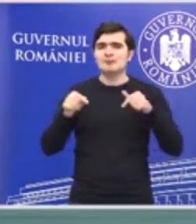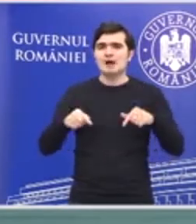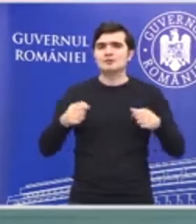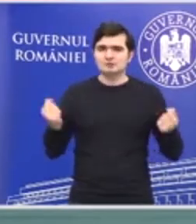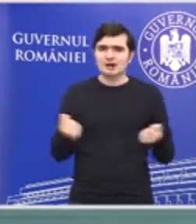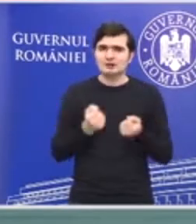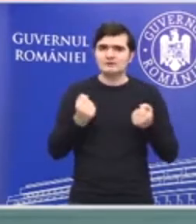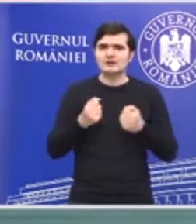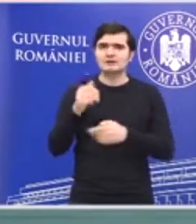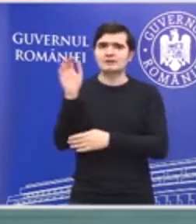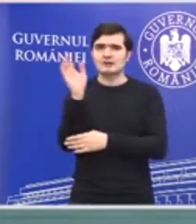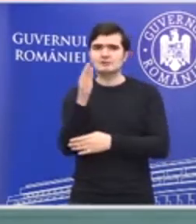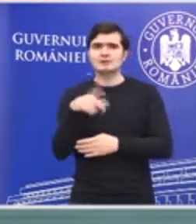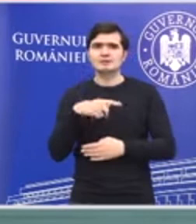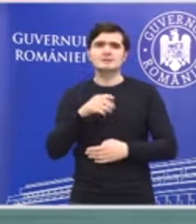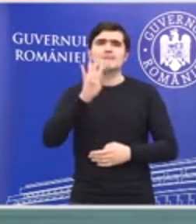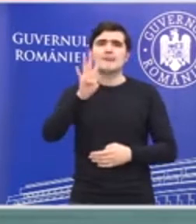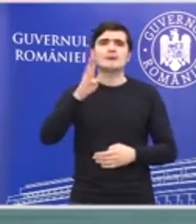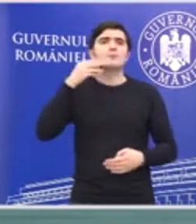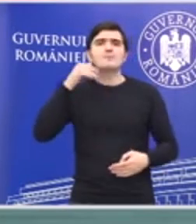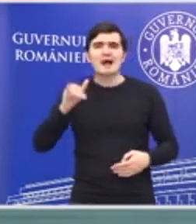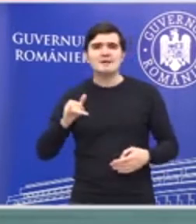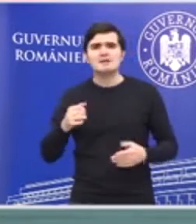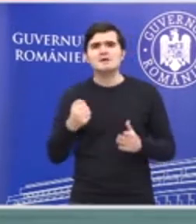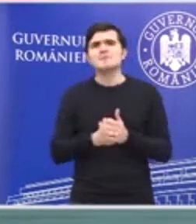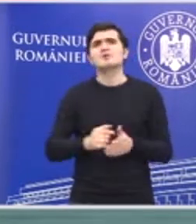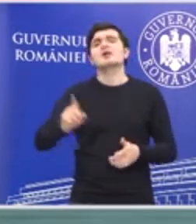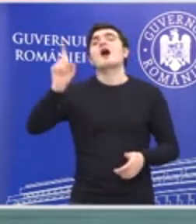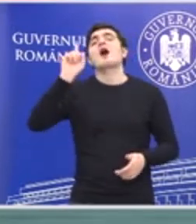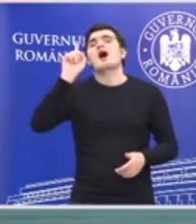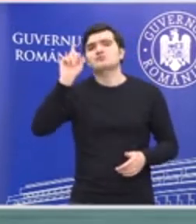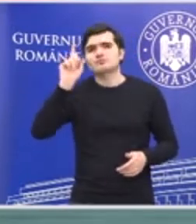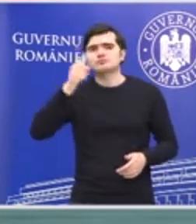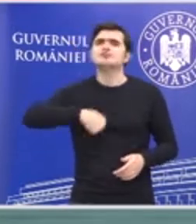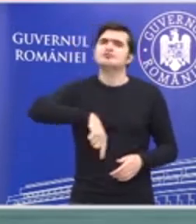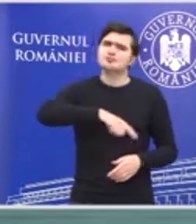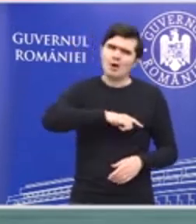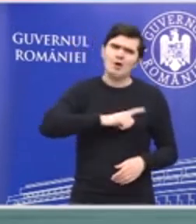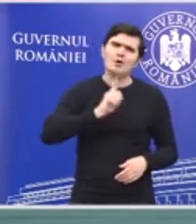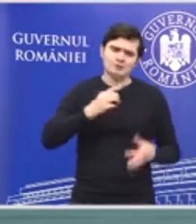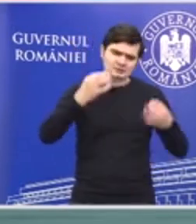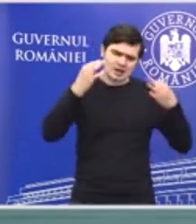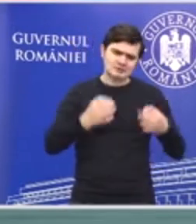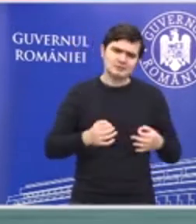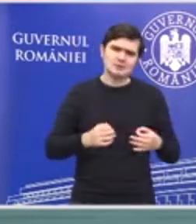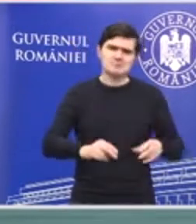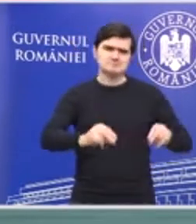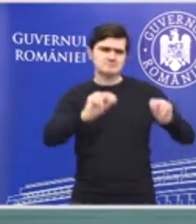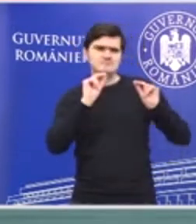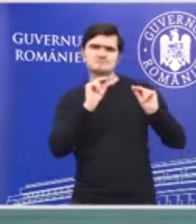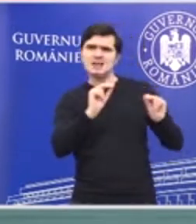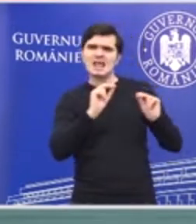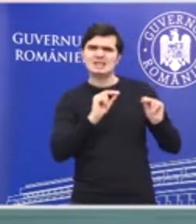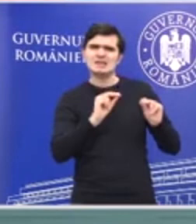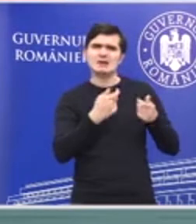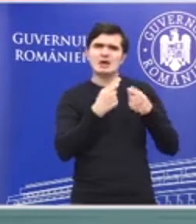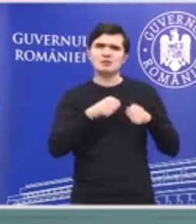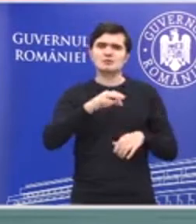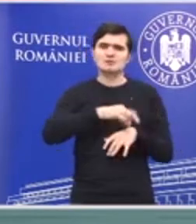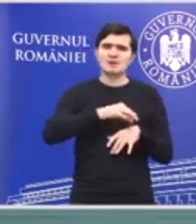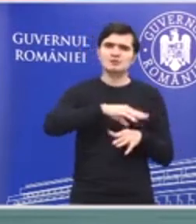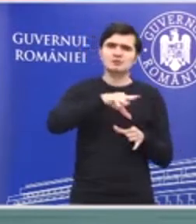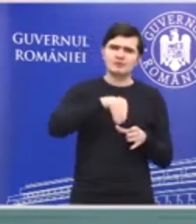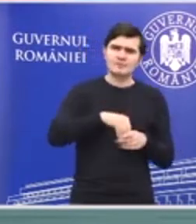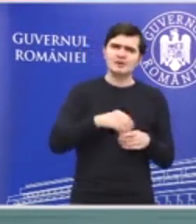demers la nivel național este 4 mai. Până la acel moment vom asigura trainingul tuturor medicilor de familie care